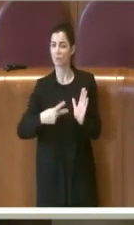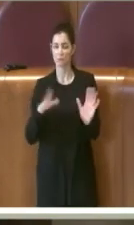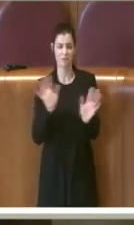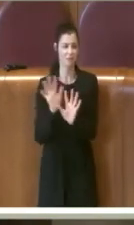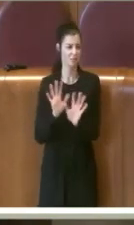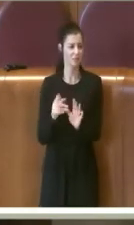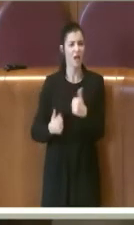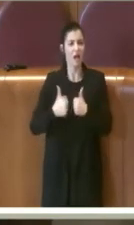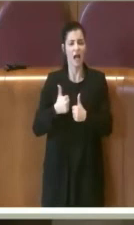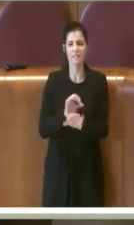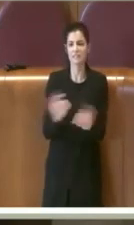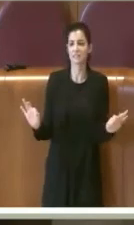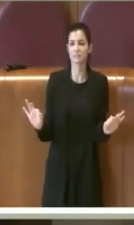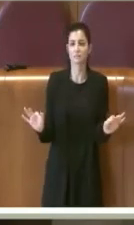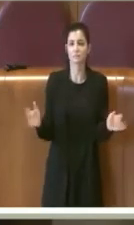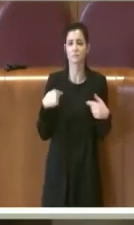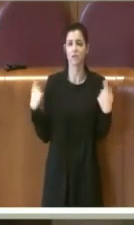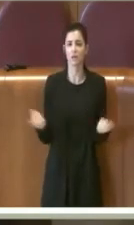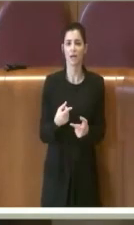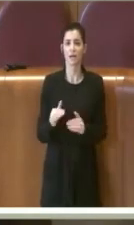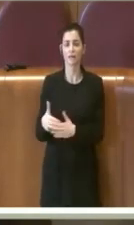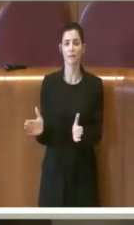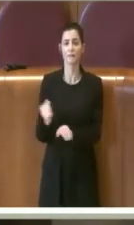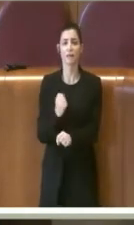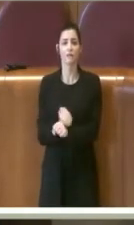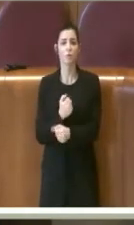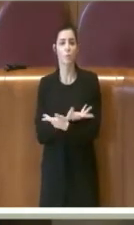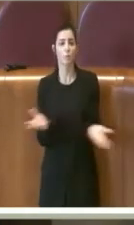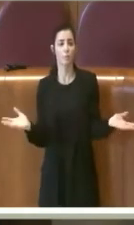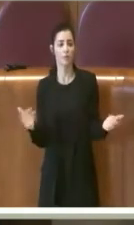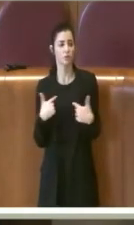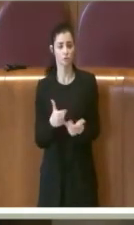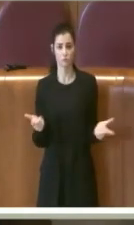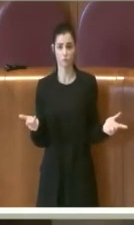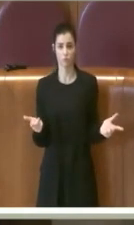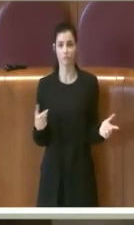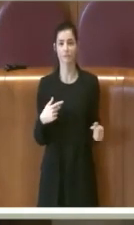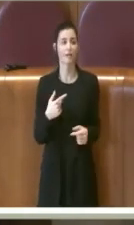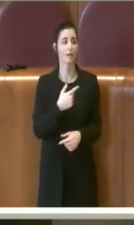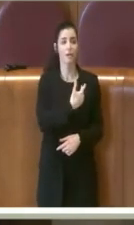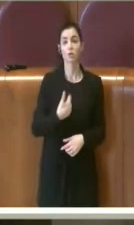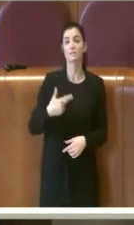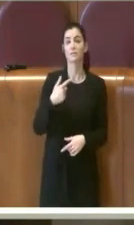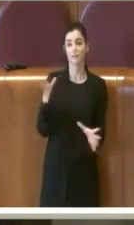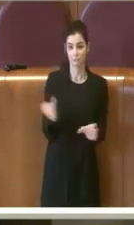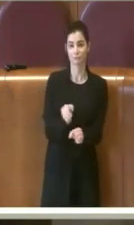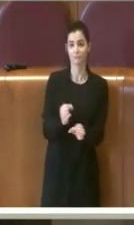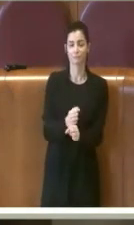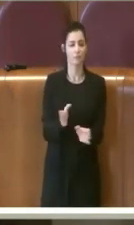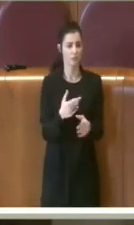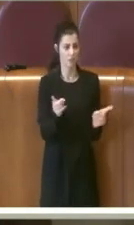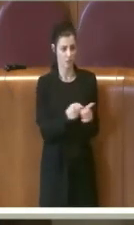zero gare di fatto da parte del nostro Dipartimento Lavori Pubblici al 31-12. Consigliera, si avvia a concludere. Sì, chiudo velocemente. Il